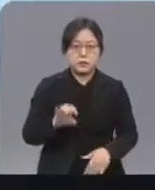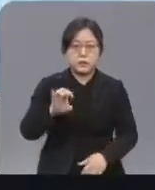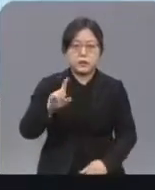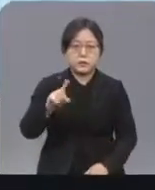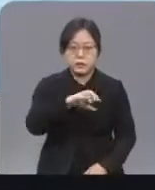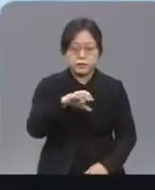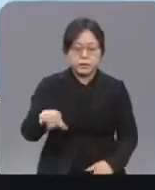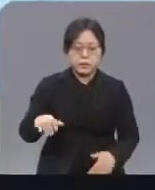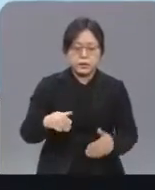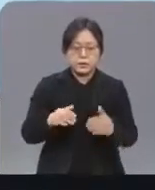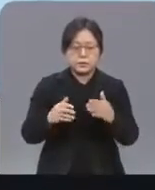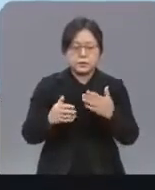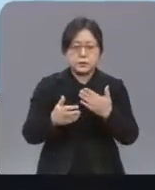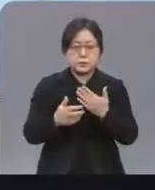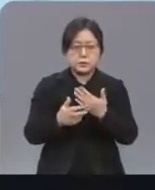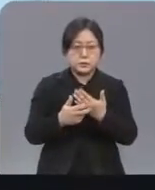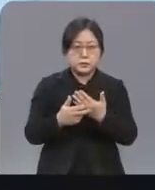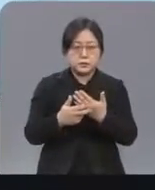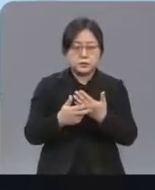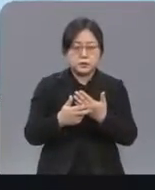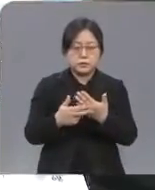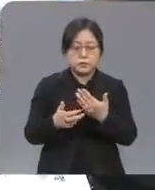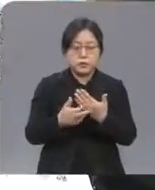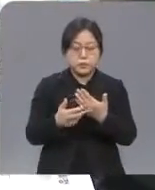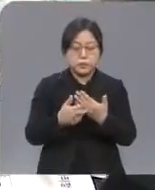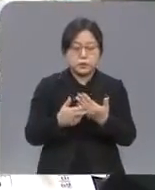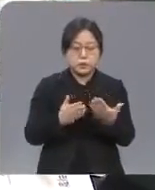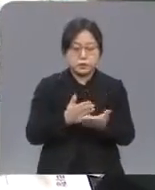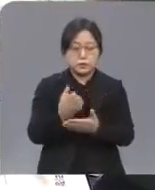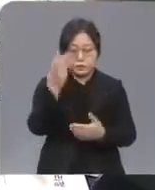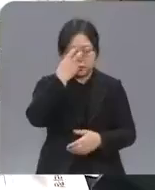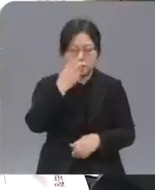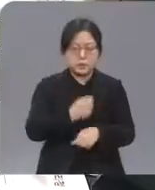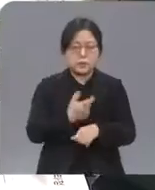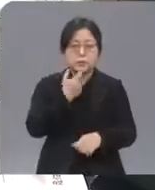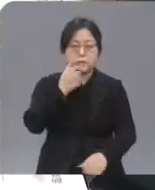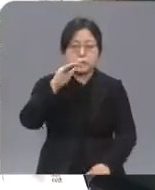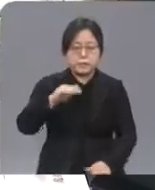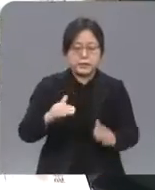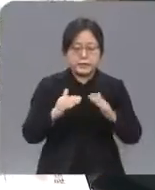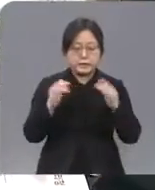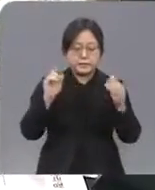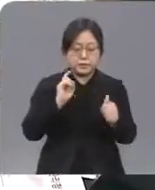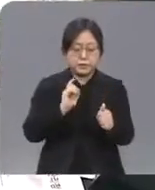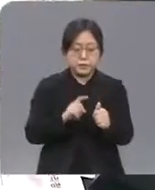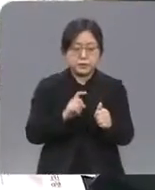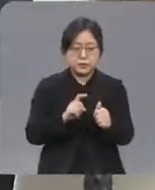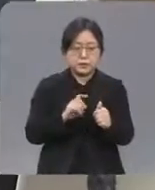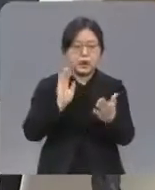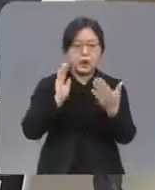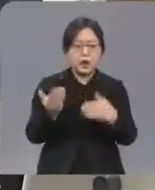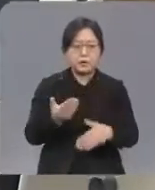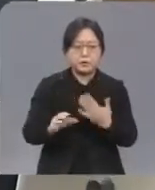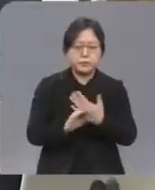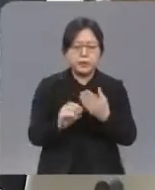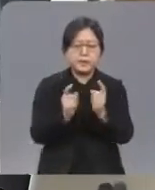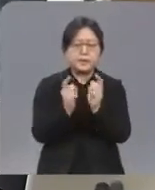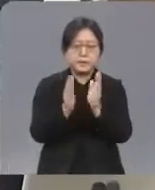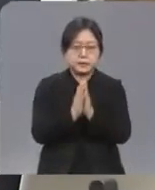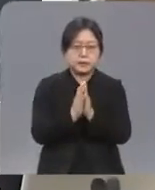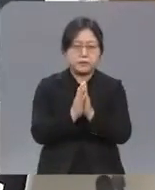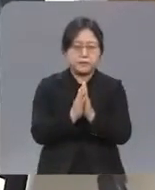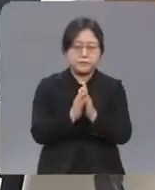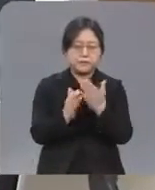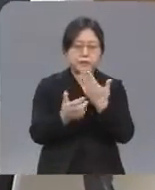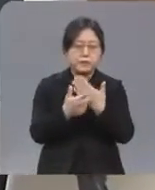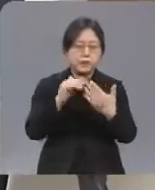41곳의 재택치료 병의원이 이들을 관리합니다. 60세 미만 재택치료 확진자들은 아프면 직접 병원에